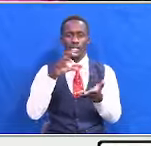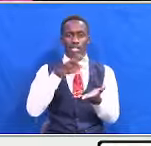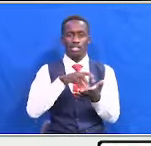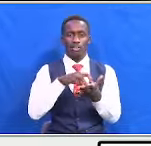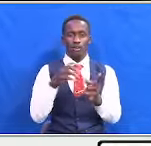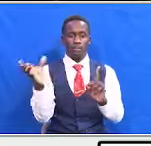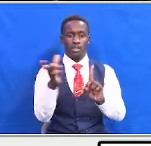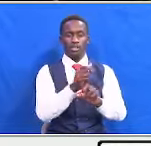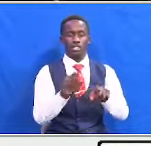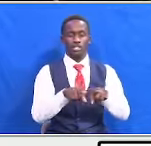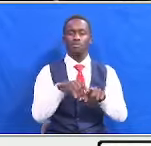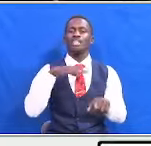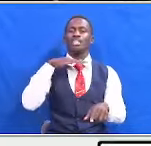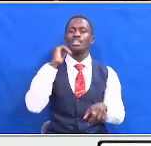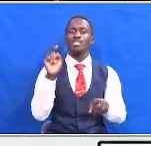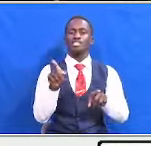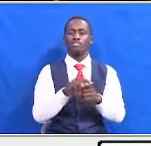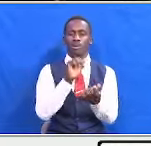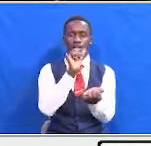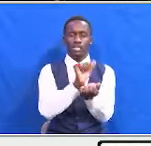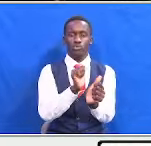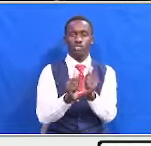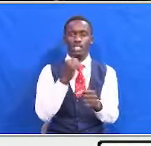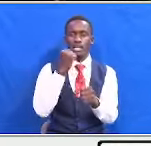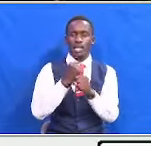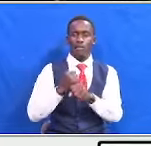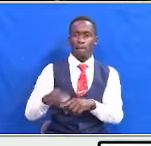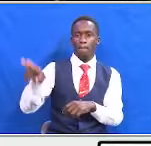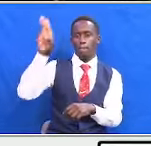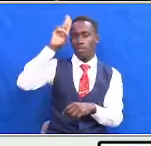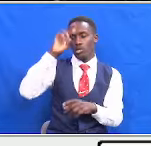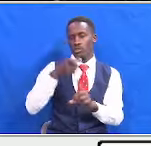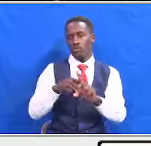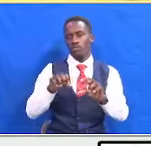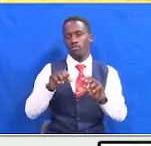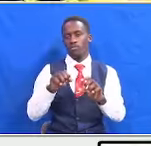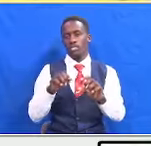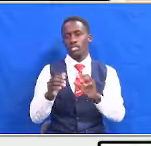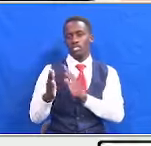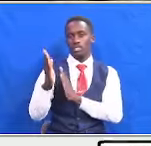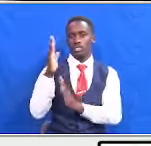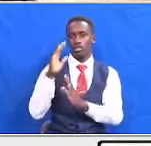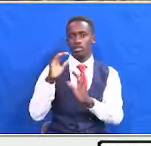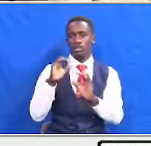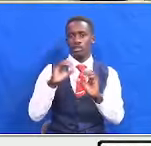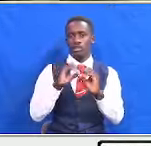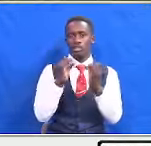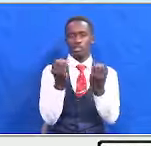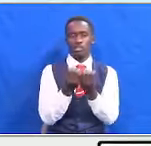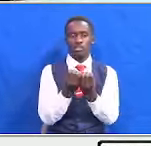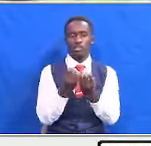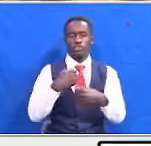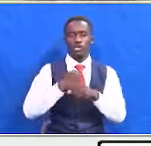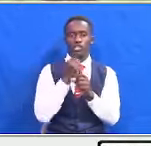mauaji na kukamatwa kinyume na sheria vinavyofanywa na maafisa wa idara za usalama ili kuhakikisha wanaotekeleza visa